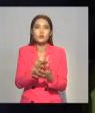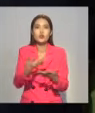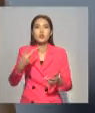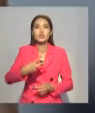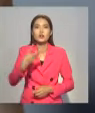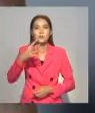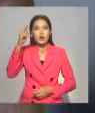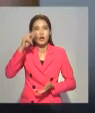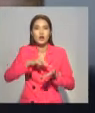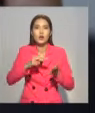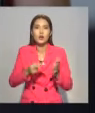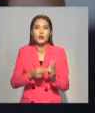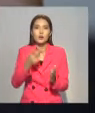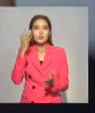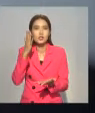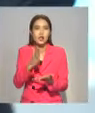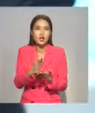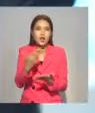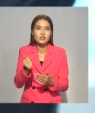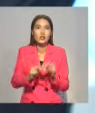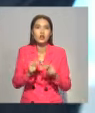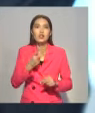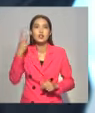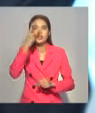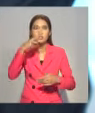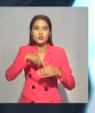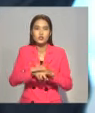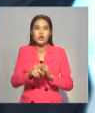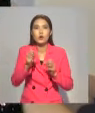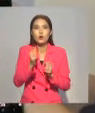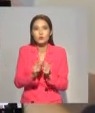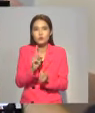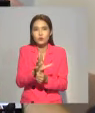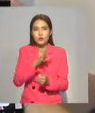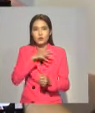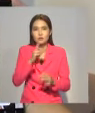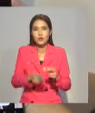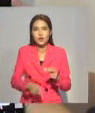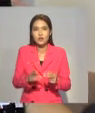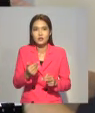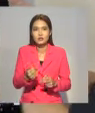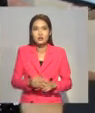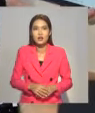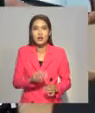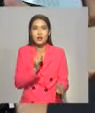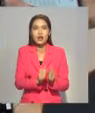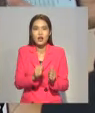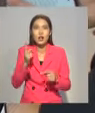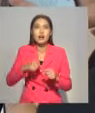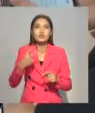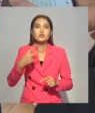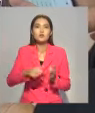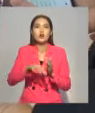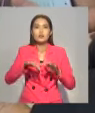білім ошағы ашылады деп көзделген. Олардың құрылысы 2 жылдың ішінде аяқталуы тиіс. в городе остается. Қалада 26 мың оқушыға